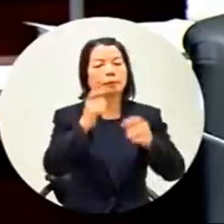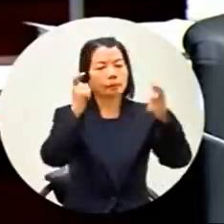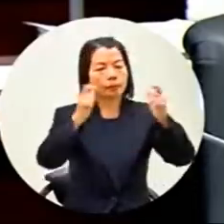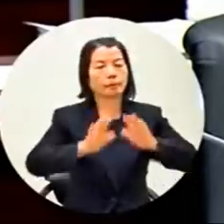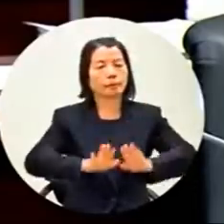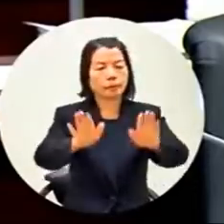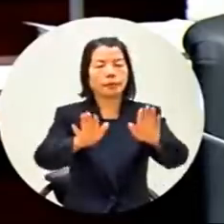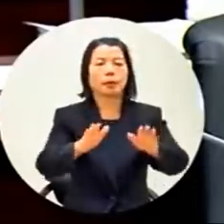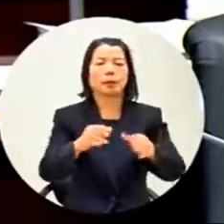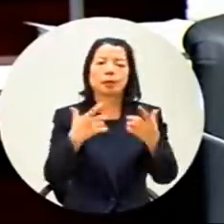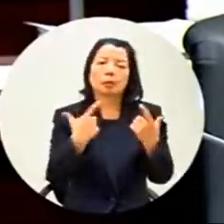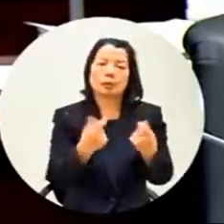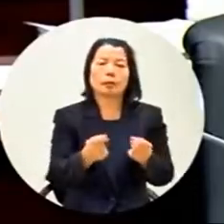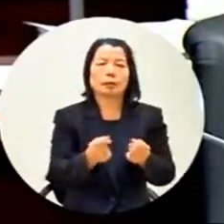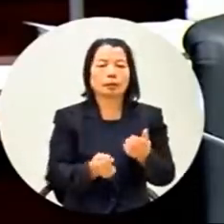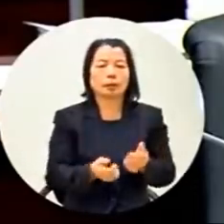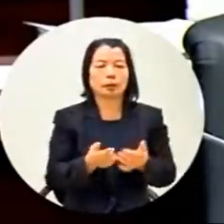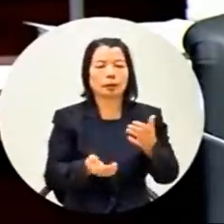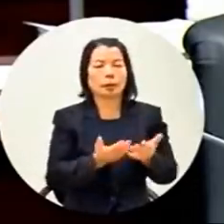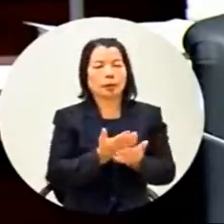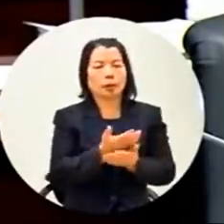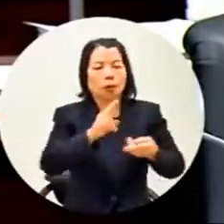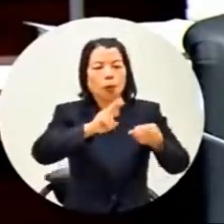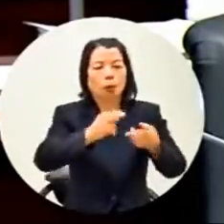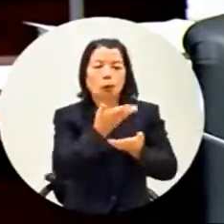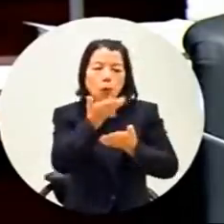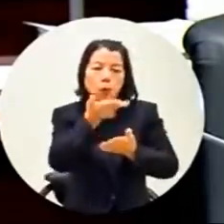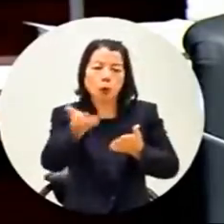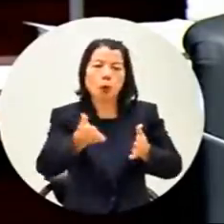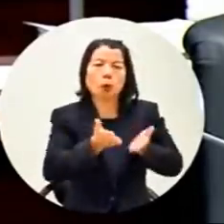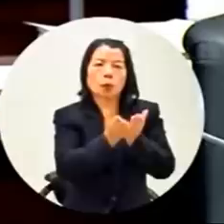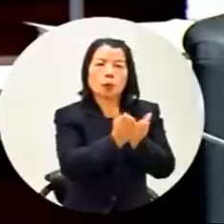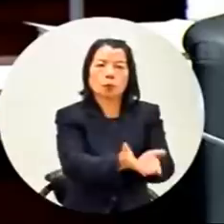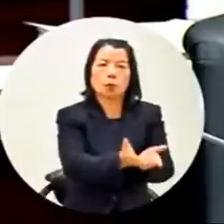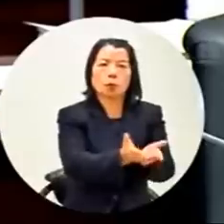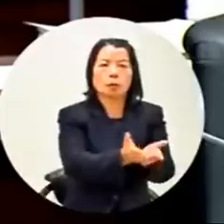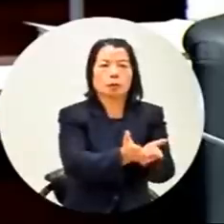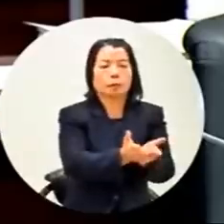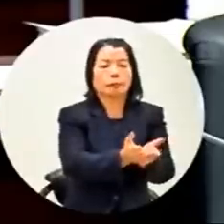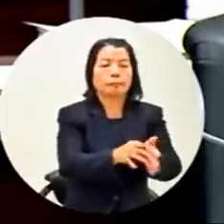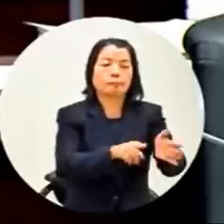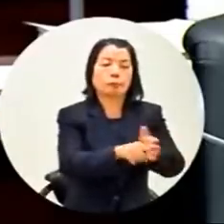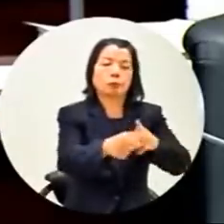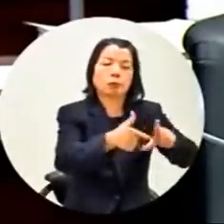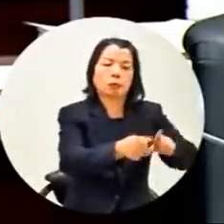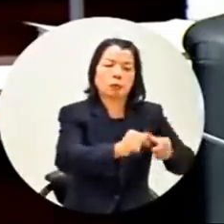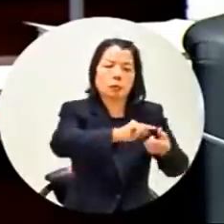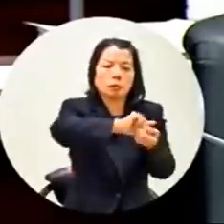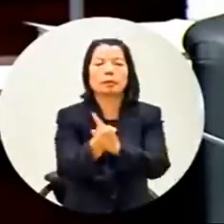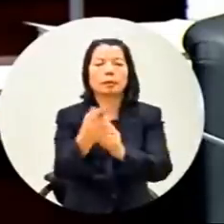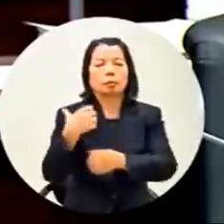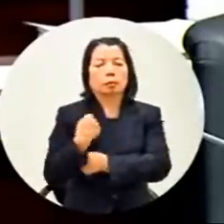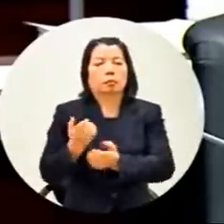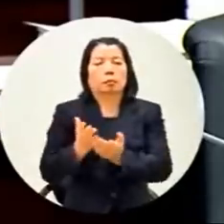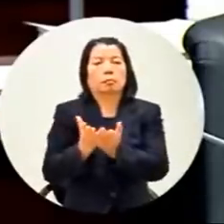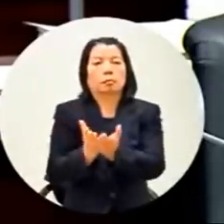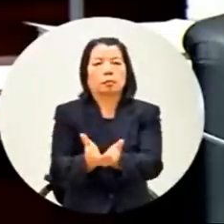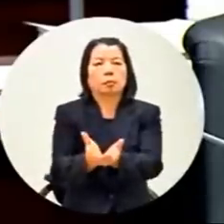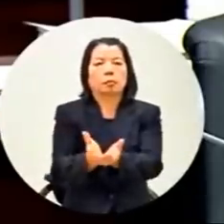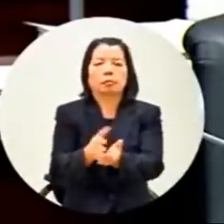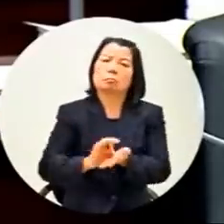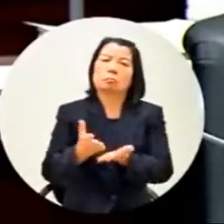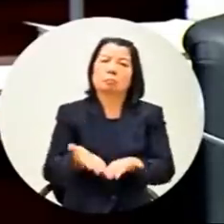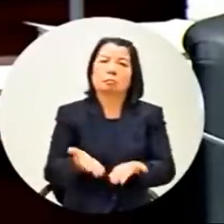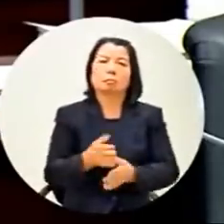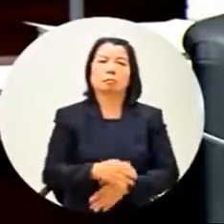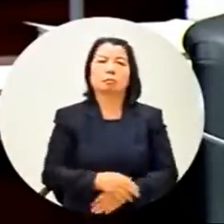区，最后变成是一个舰艇的一个厂区哦？这个本席在两年前，